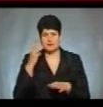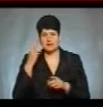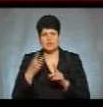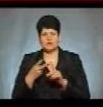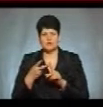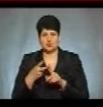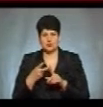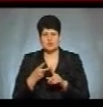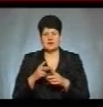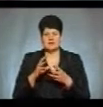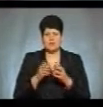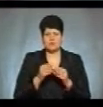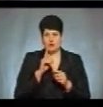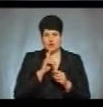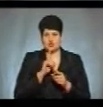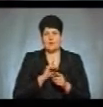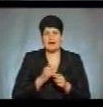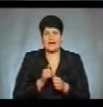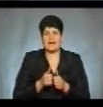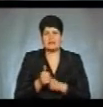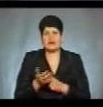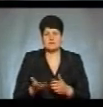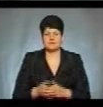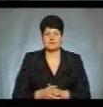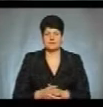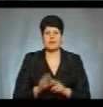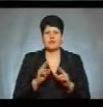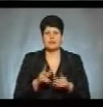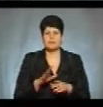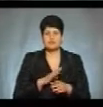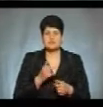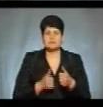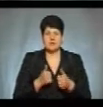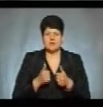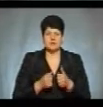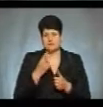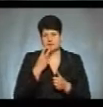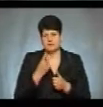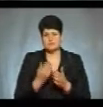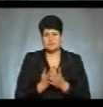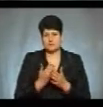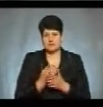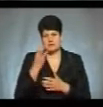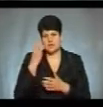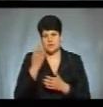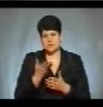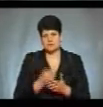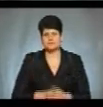друге. В загальному поки що лідери. І як відбувалися змагання, дивіться у сюжеті наших колег з